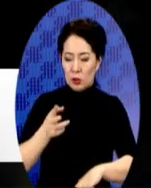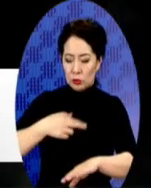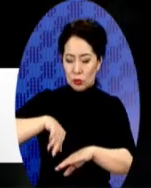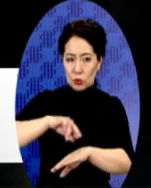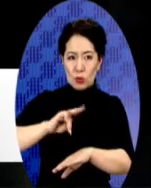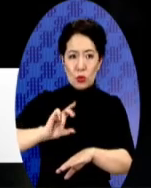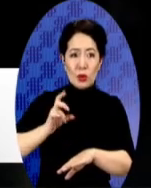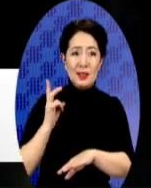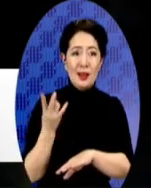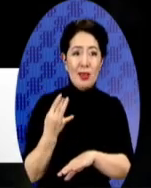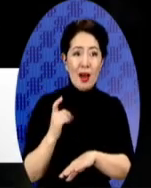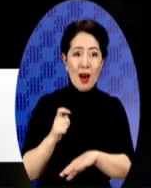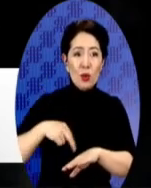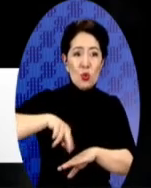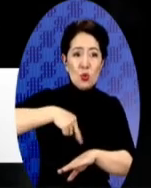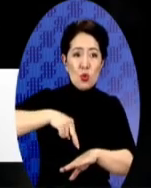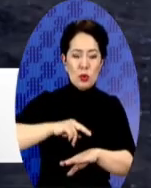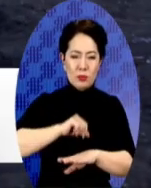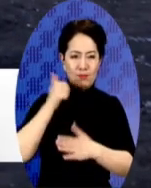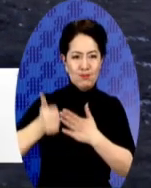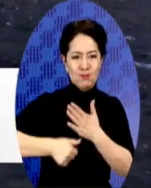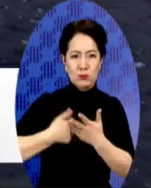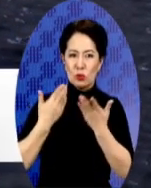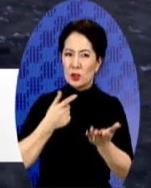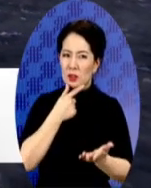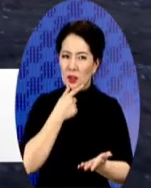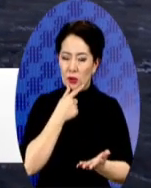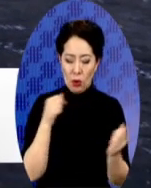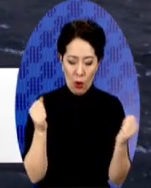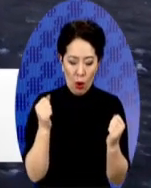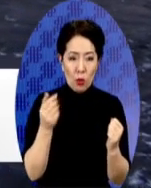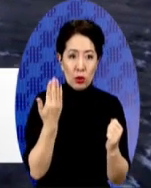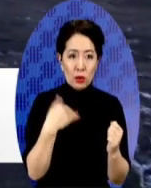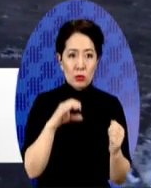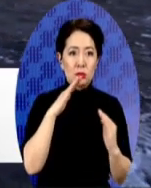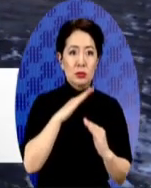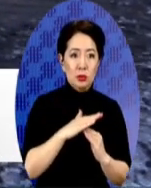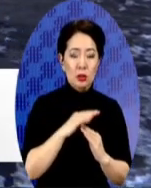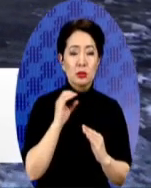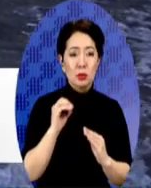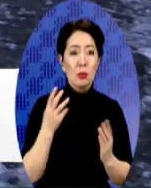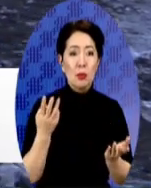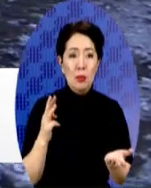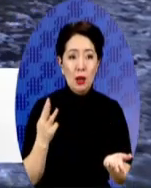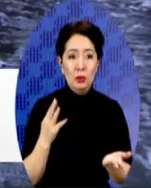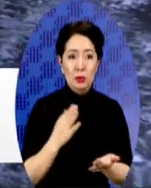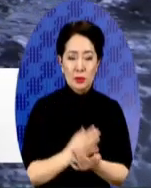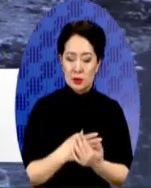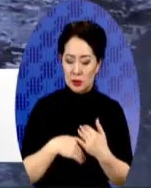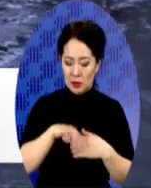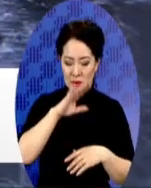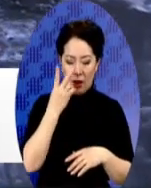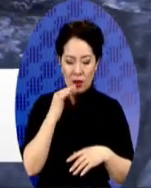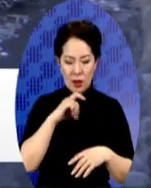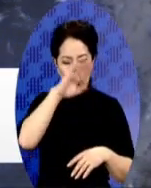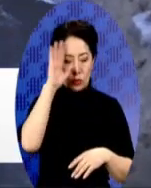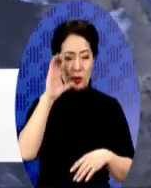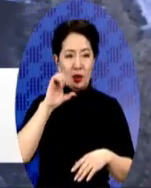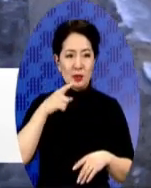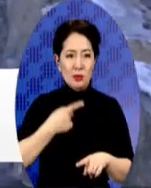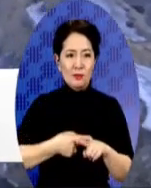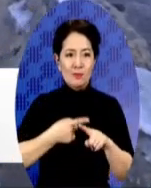байна. Дэрэг асуудлыг яаралтай шийдвэрлэхгүй бол өвлийн ийд хүтэнд тэг цогцолт хийхэр байгаа юм. Ер нь бол налайхын дулааны станцын хүчин чадлыг цаашид